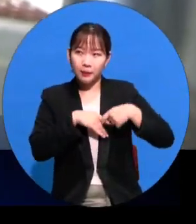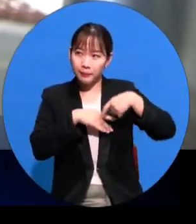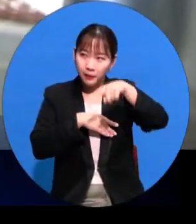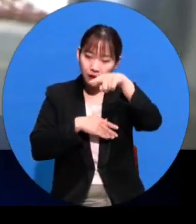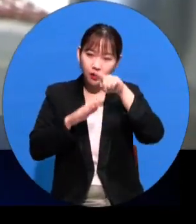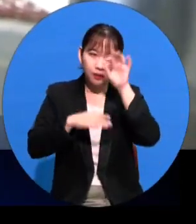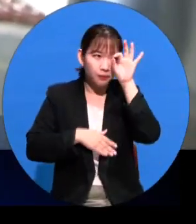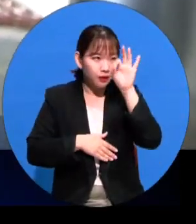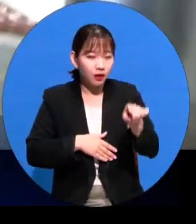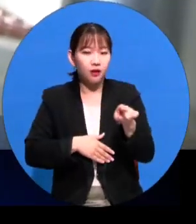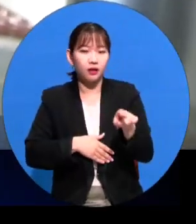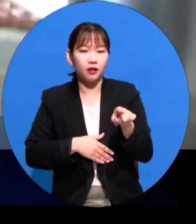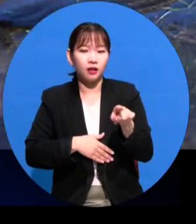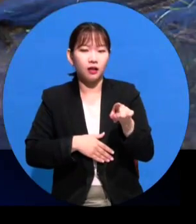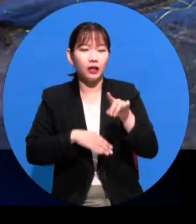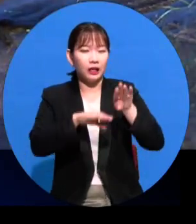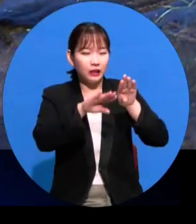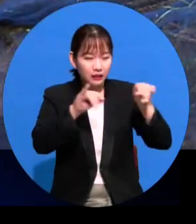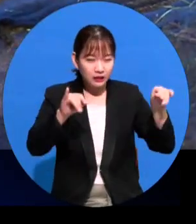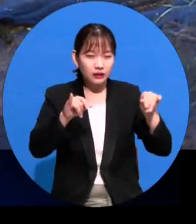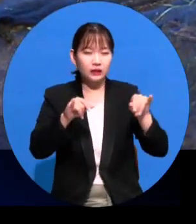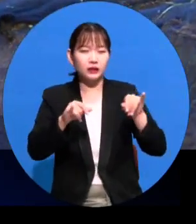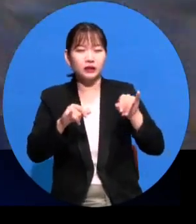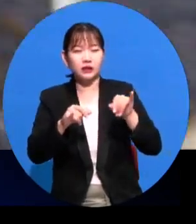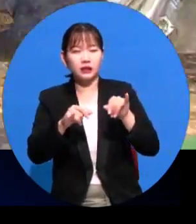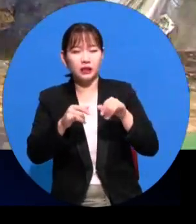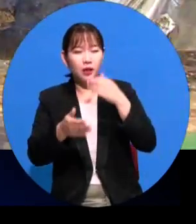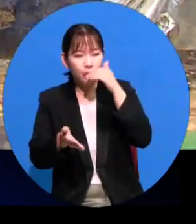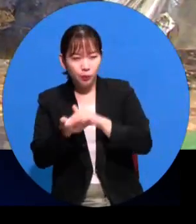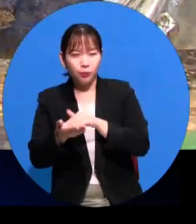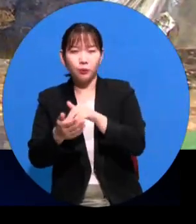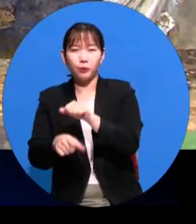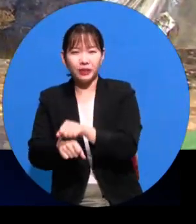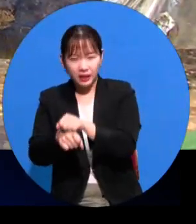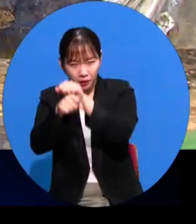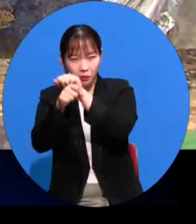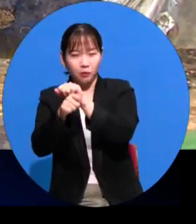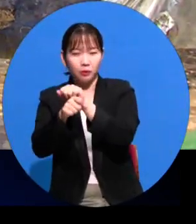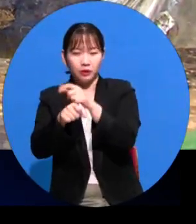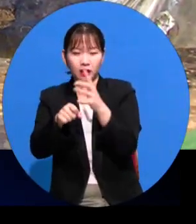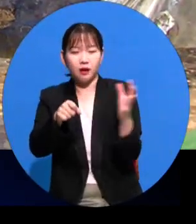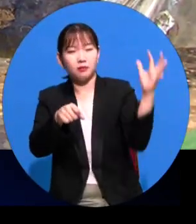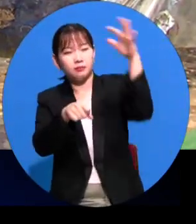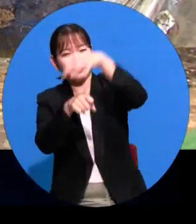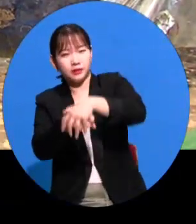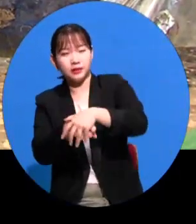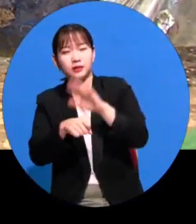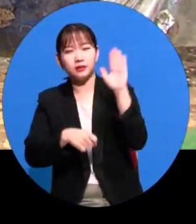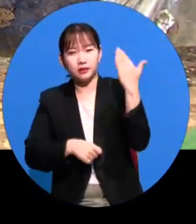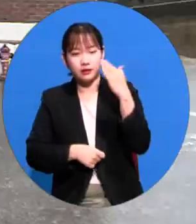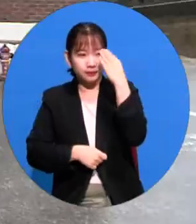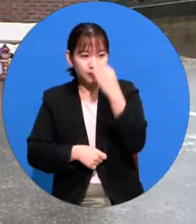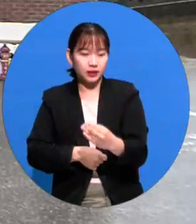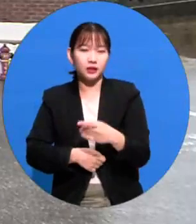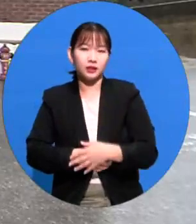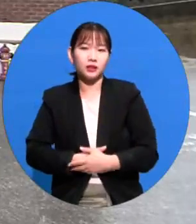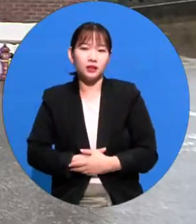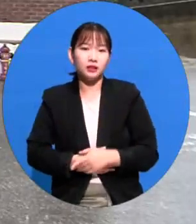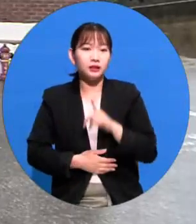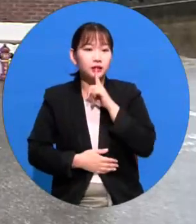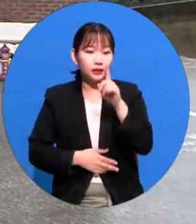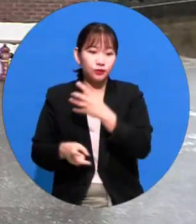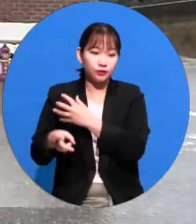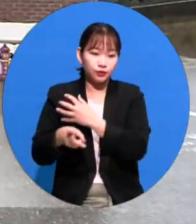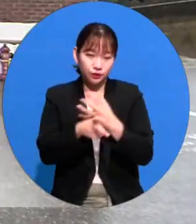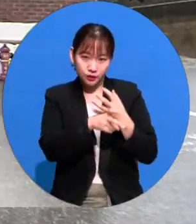밖에 나가보니까 토사랑 석축이랑 그 창고를 밀고 들어와가지고 신고를